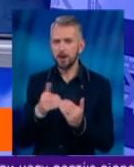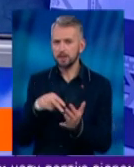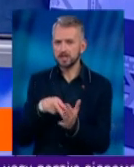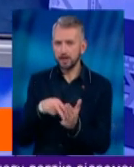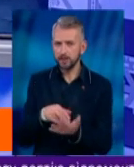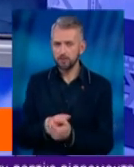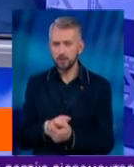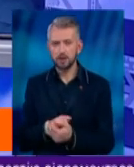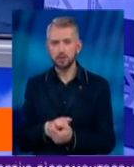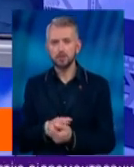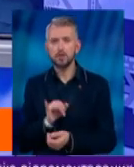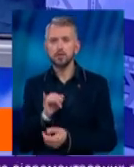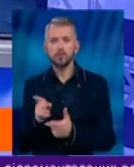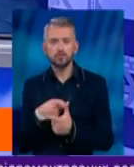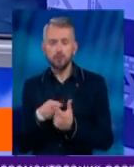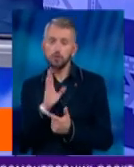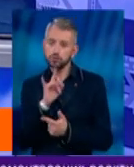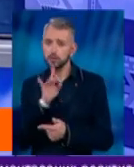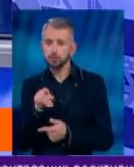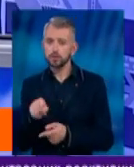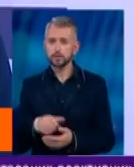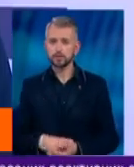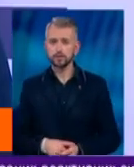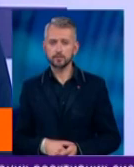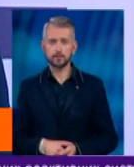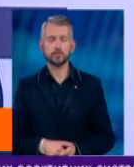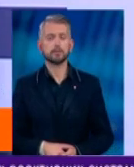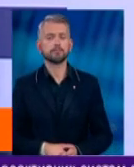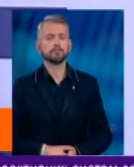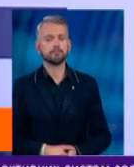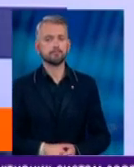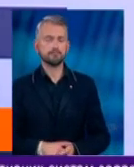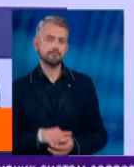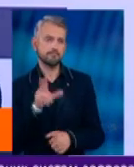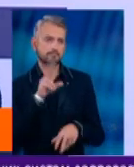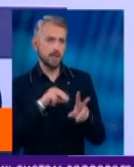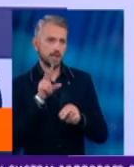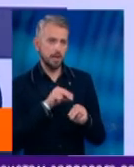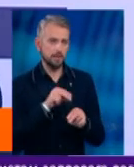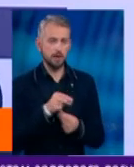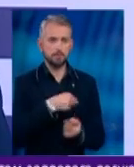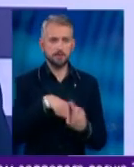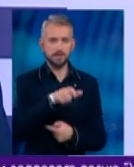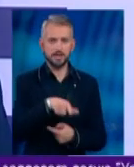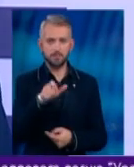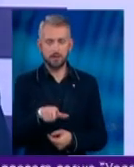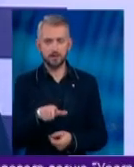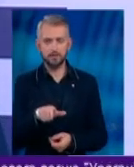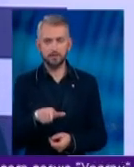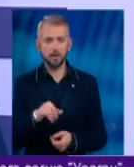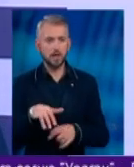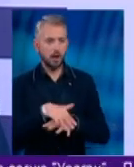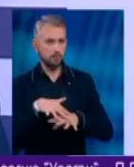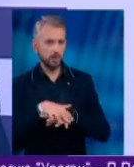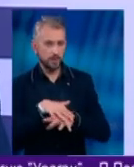ставками. Чи відбудеться цей процес, як ви гадаєте? Ну, надіємося і предпринимателей и общественность,